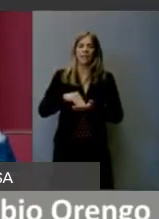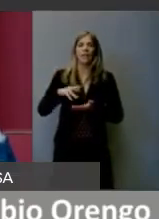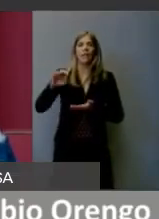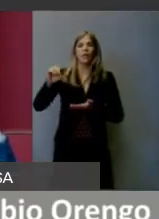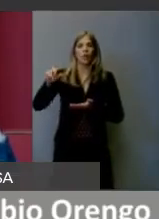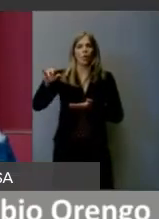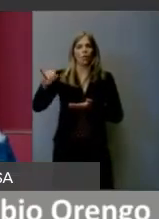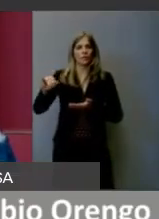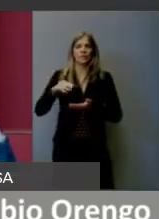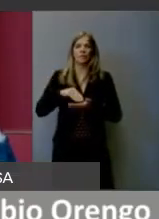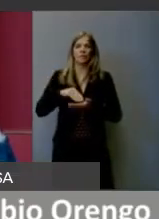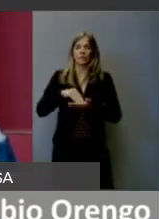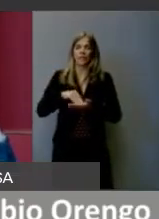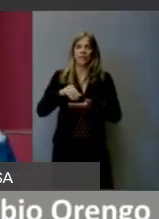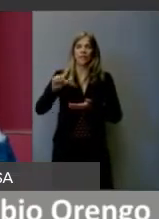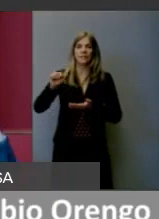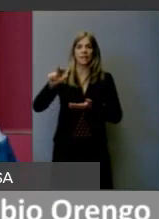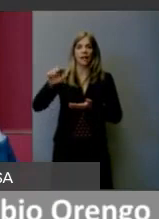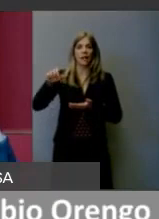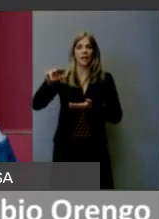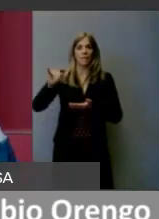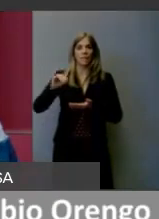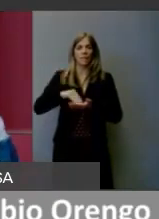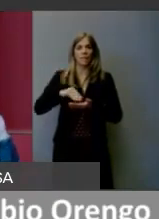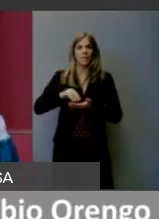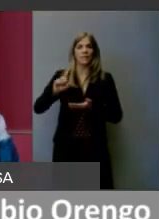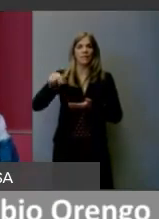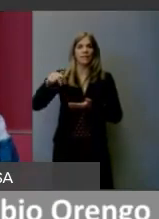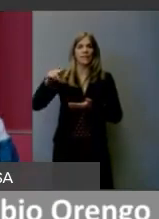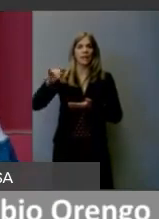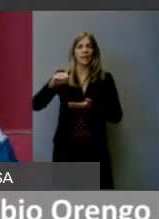Rossi, Salemi, Santi,